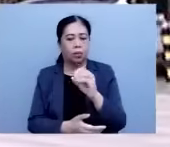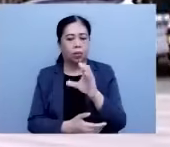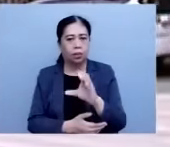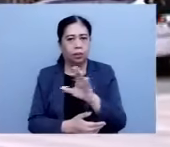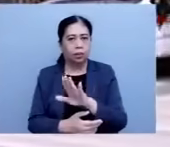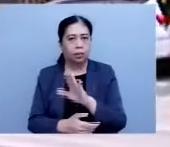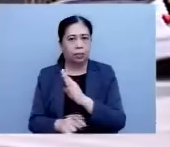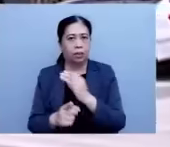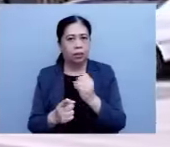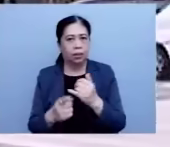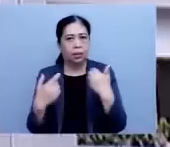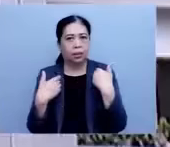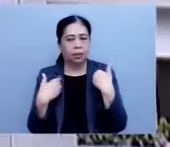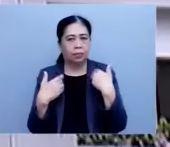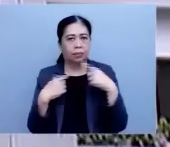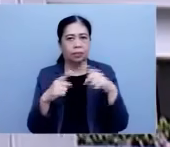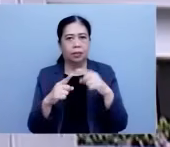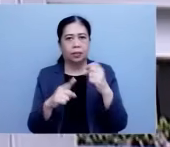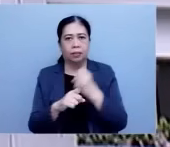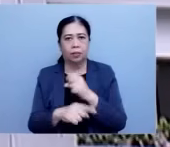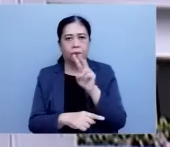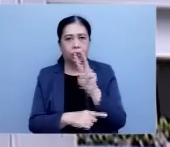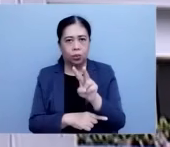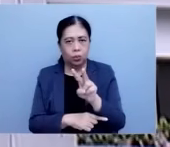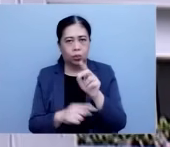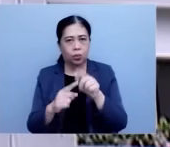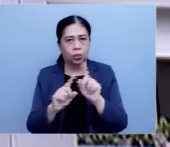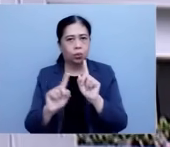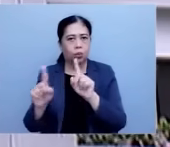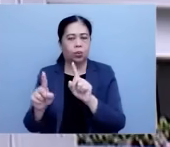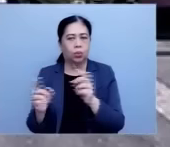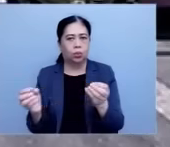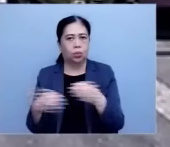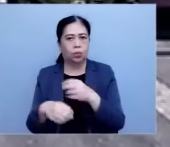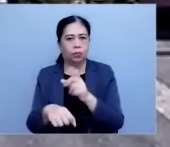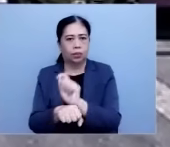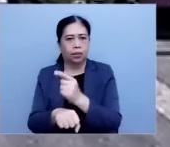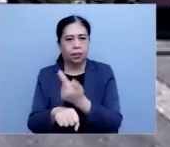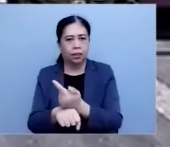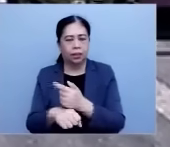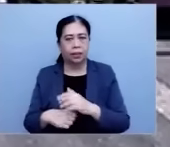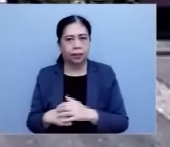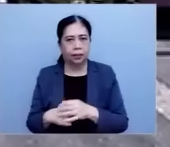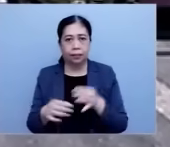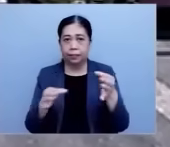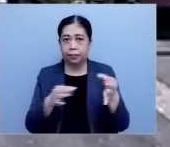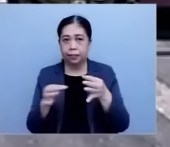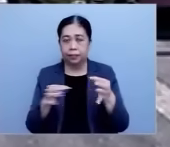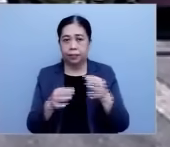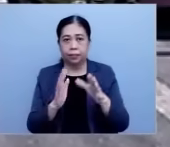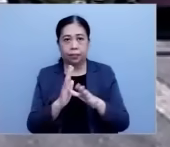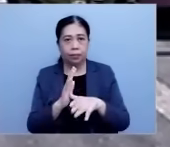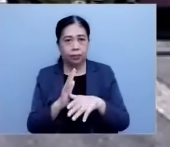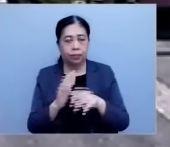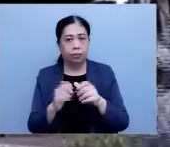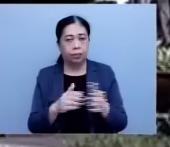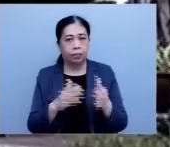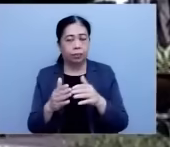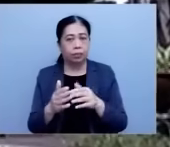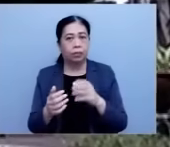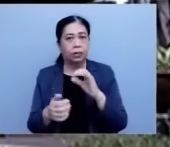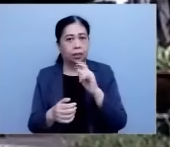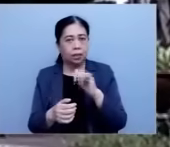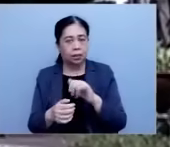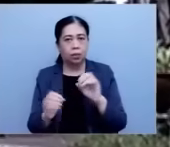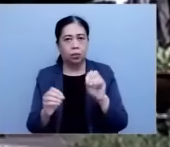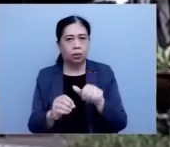yan, mayroon na lang hanggang September 2 para magpunta sa tanggapan ng Taguig City. Paglilinaw naman ng COMELEC, bukod sa lungsod, wala